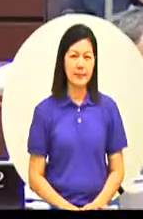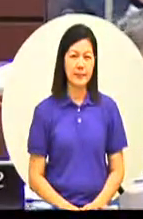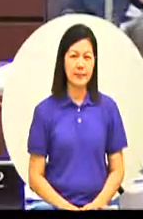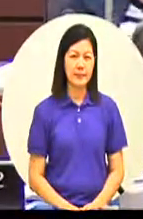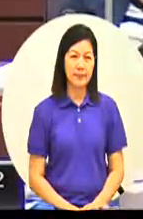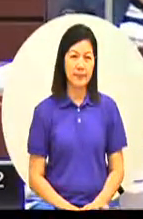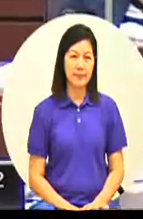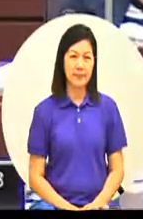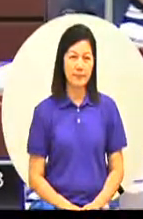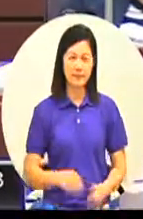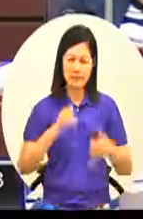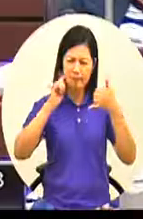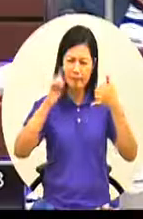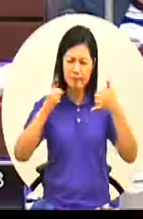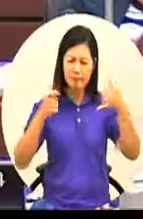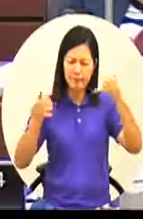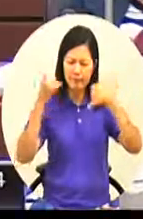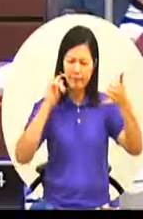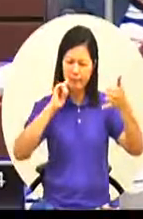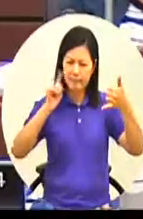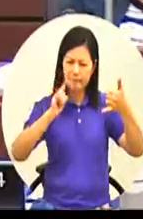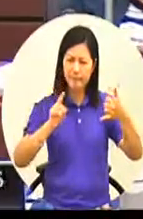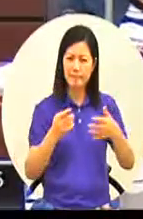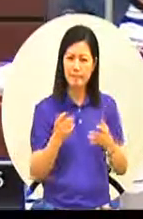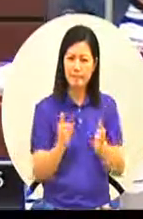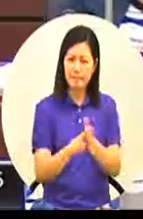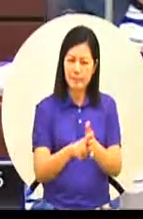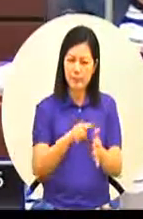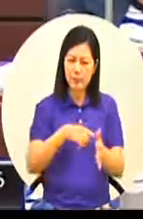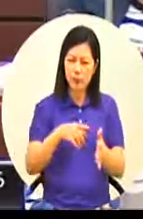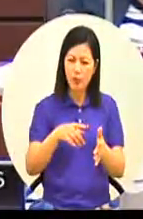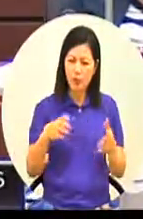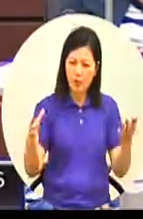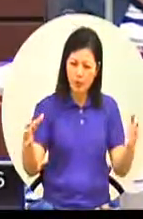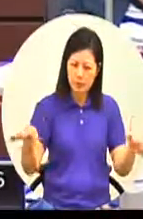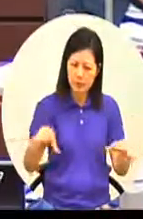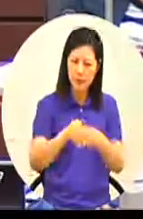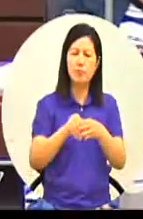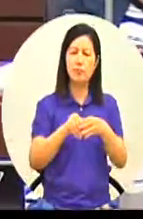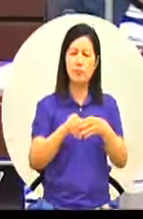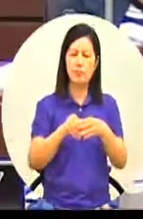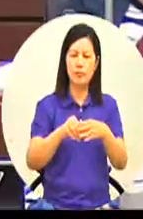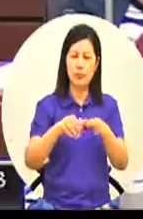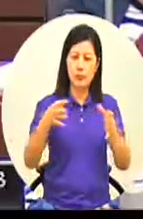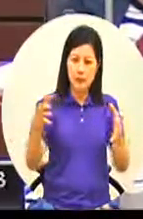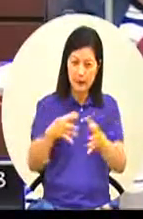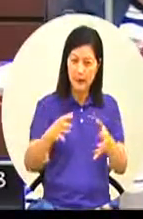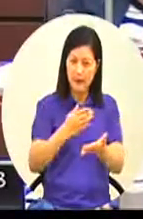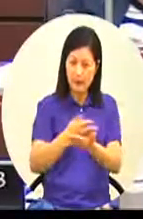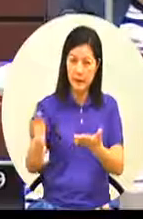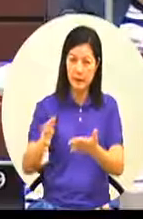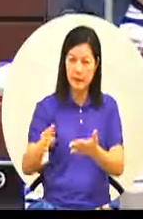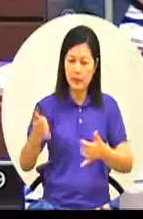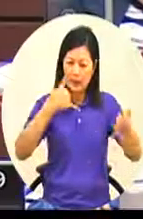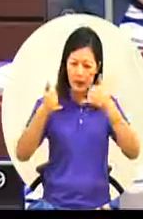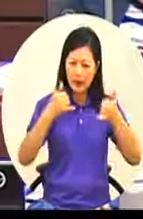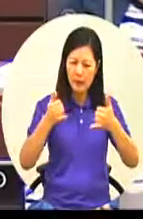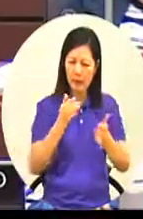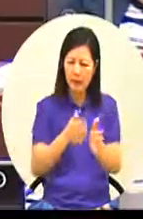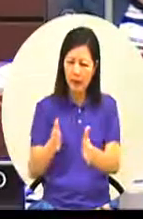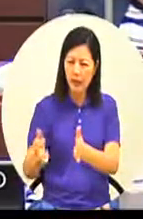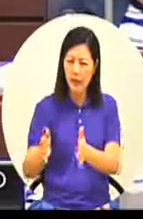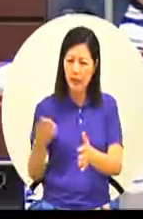这个陈情的时候，我们要把它并案来处理。不是说你来三遍，我可以去处理三遍哈。所以我们那这